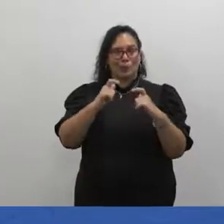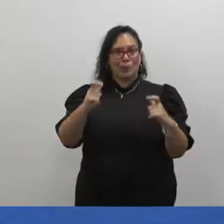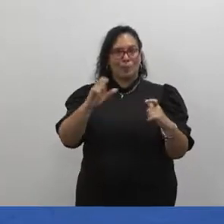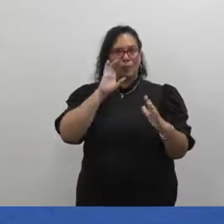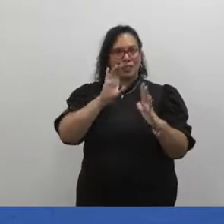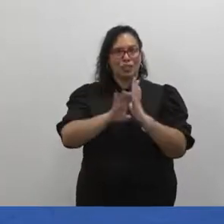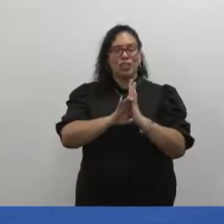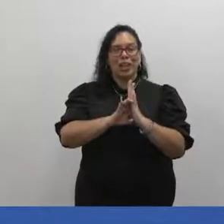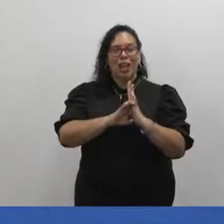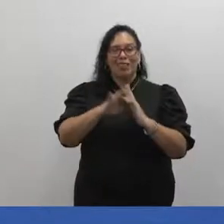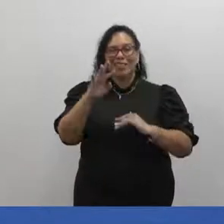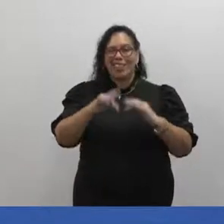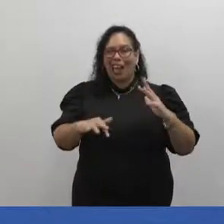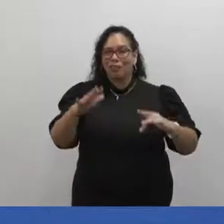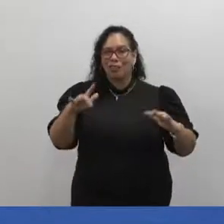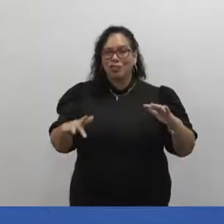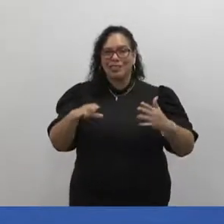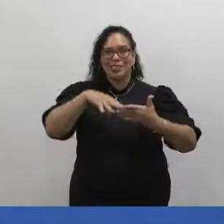các bạn cho nên